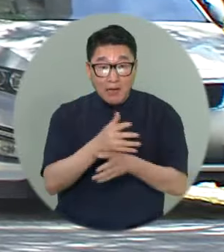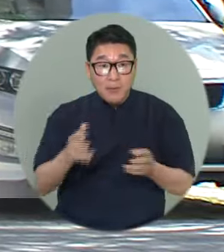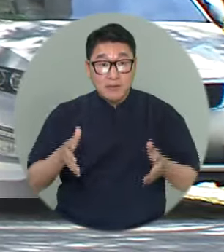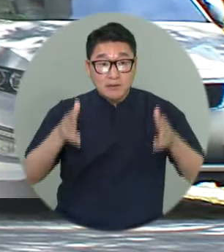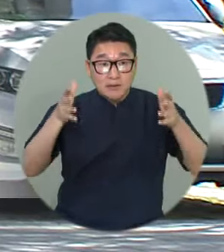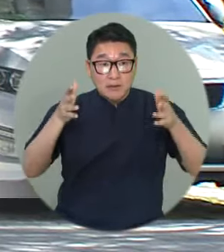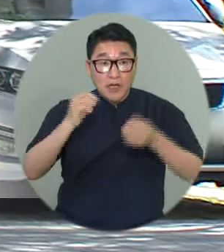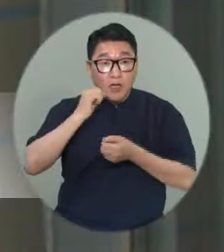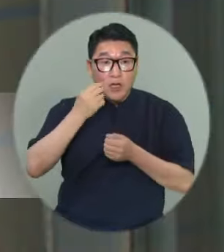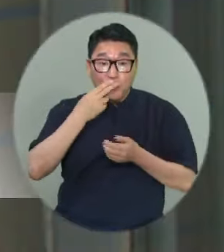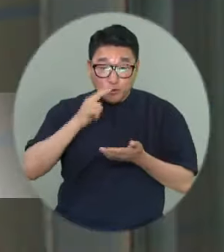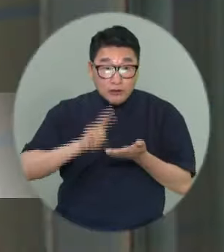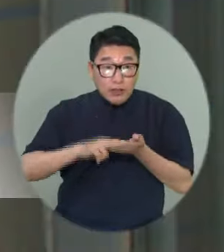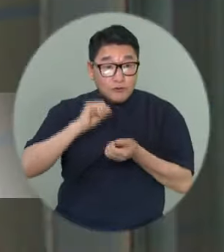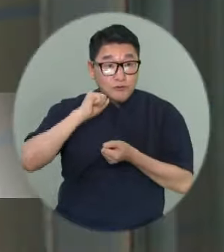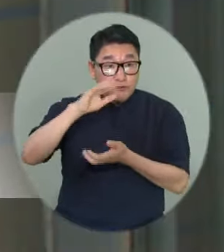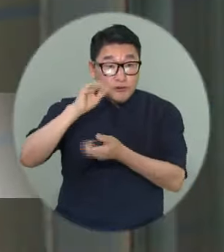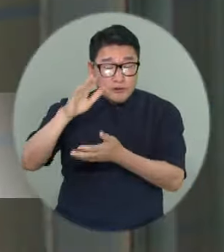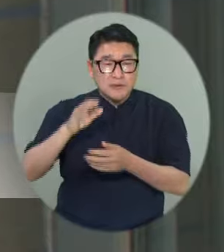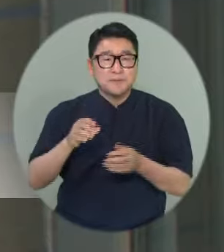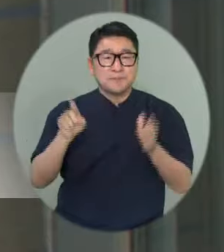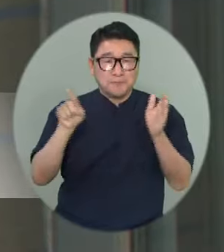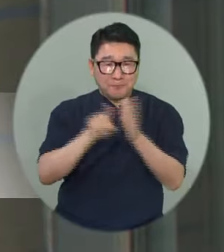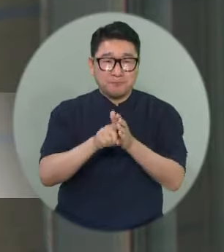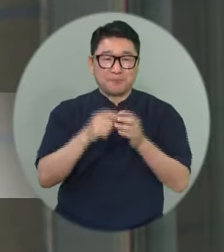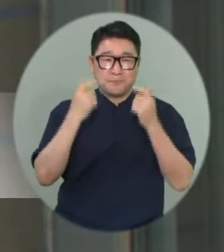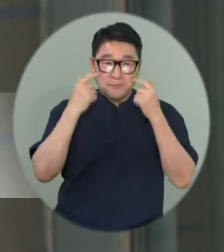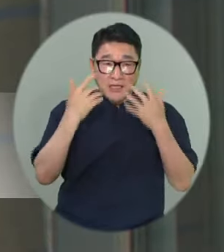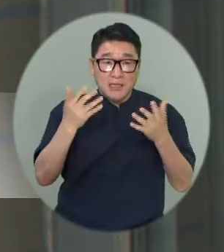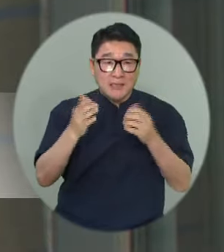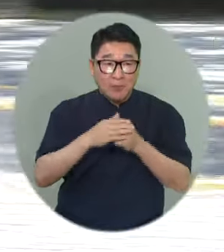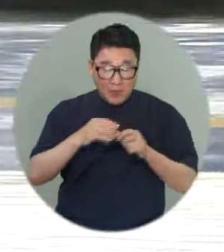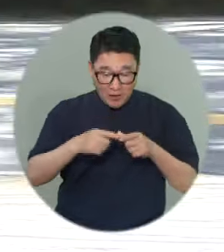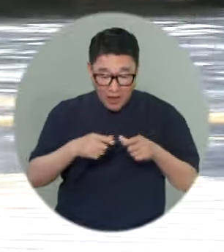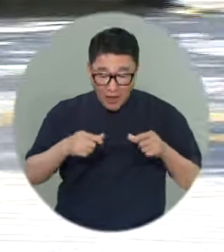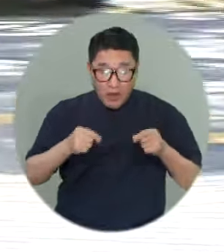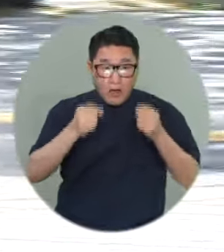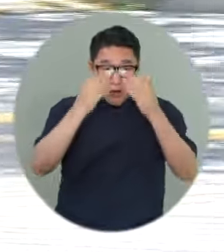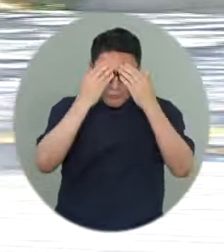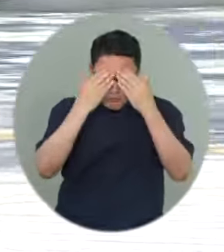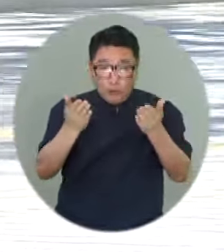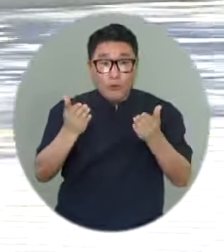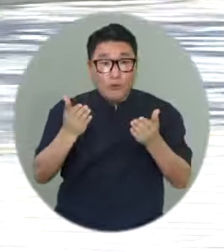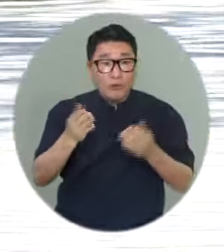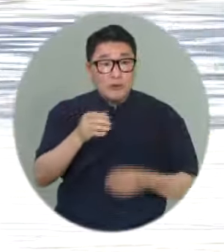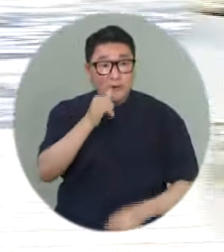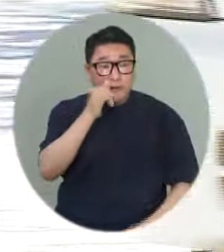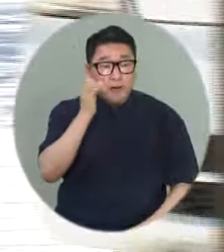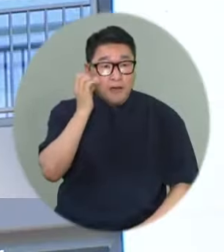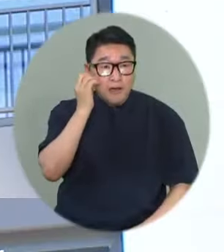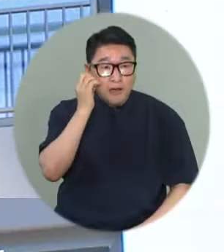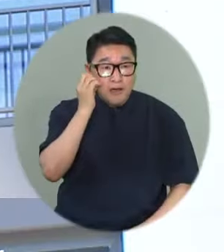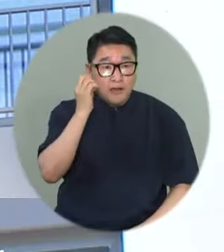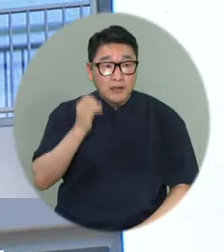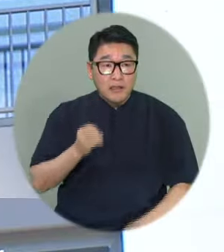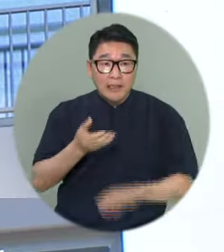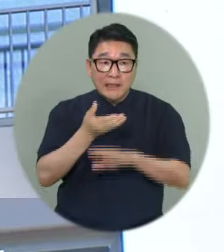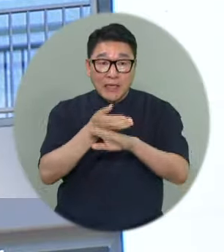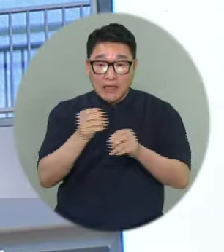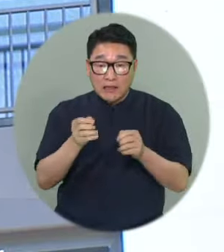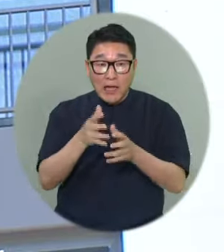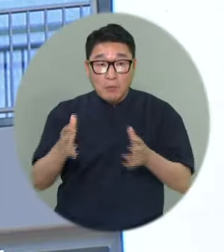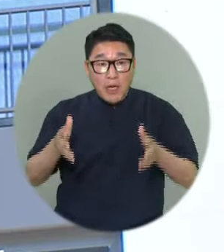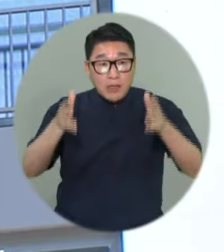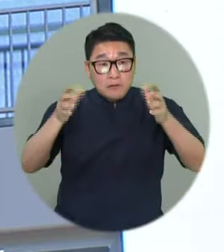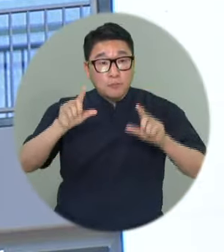아파트는 우체국 집배원에게는 신원이 확실하다는 이유로 카드 발급 비용을 받지 않고 있습니다. 다른